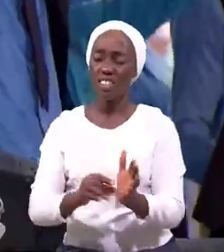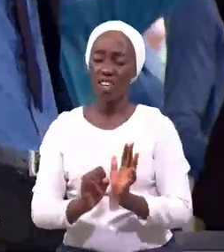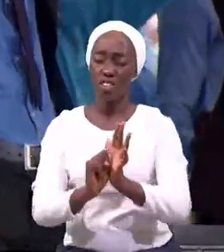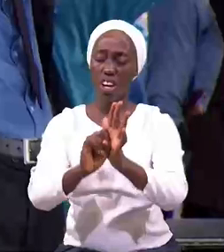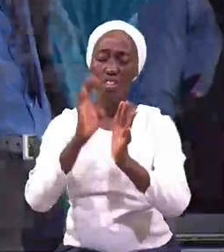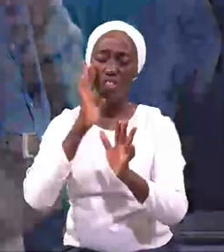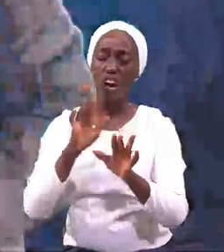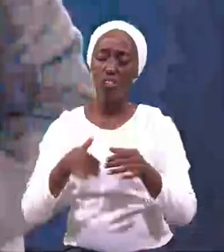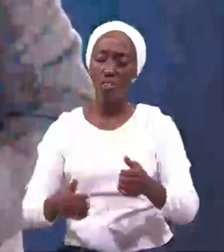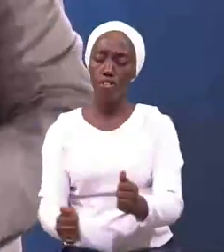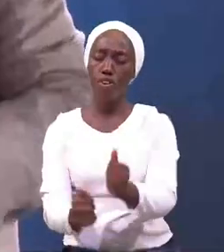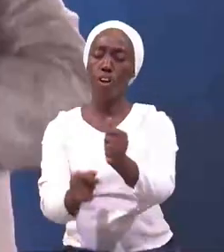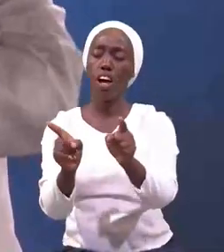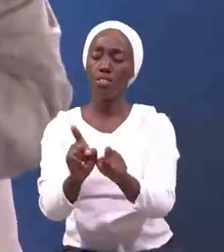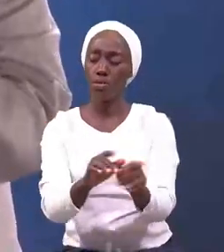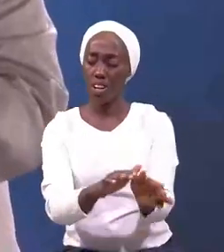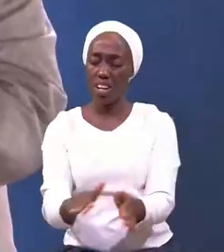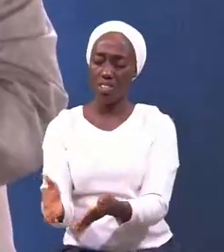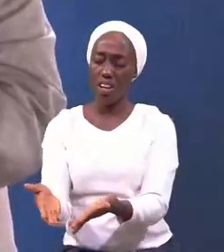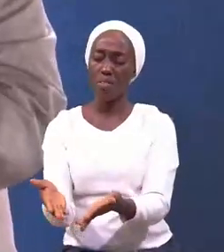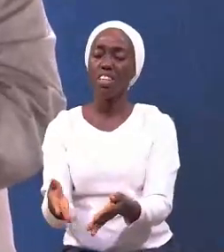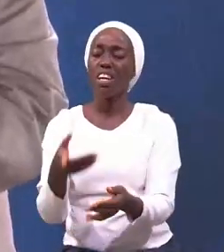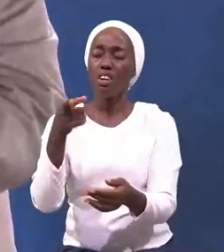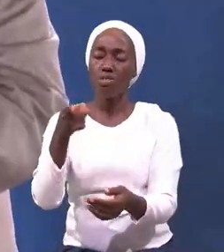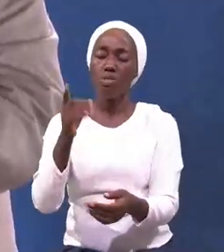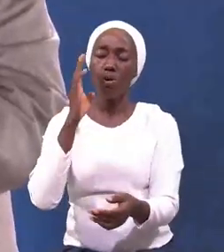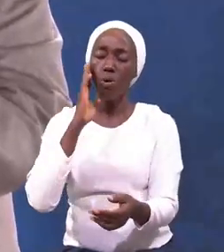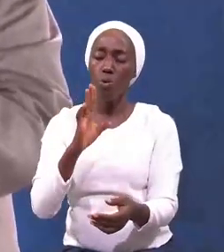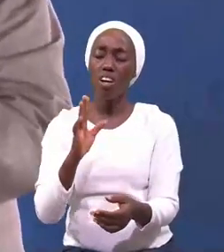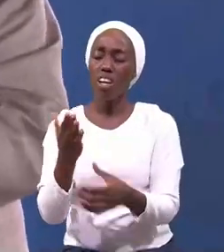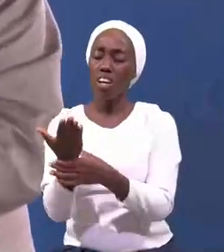les miracles qui vont t'accompagner comme tu crois.